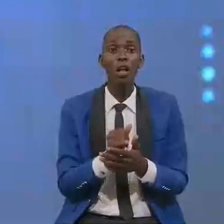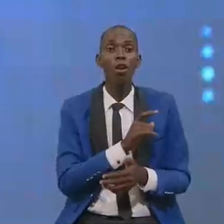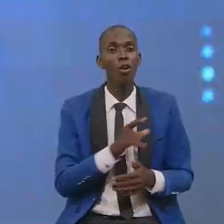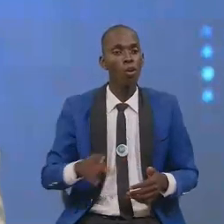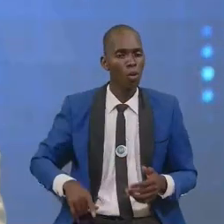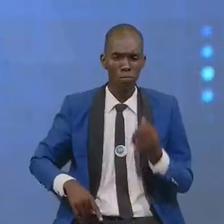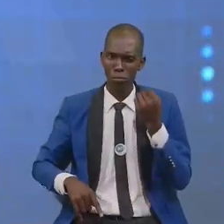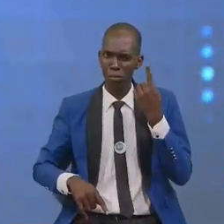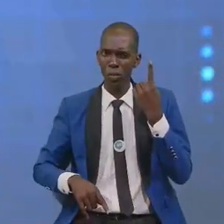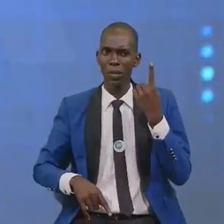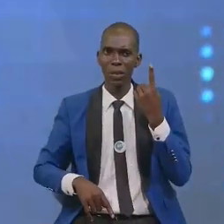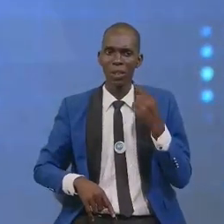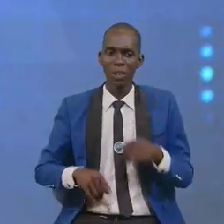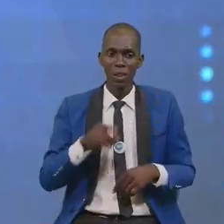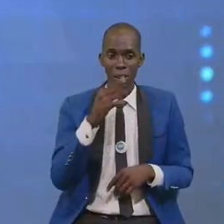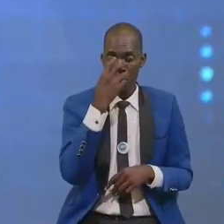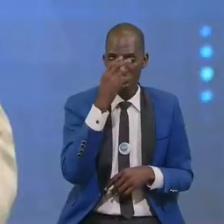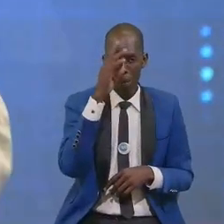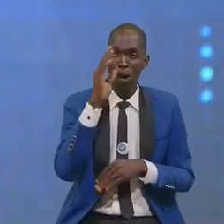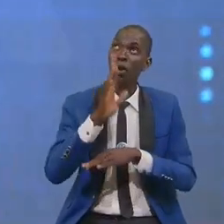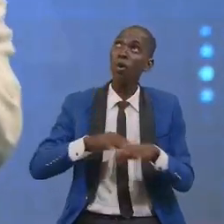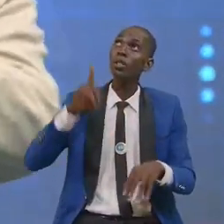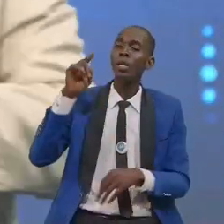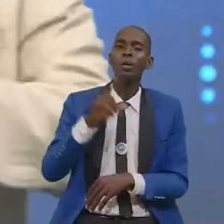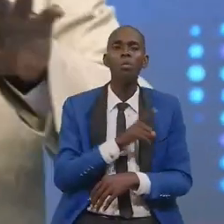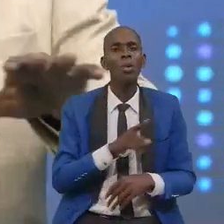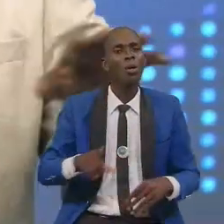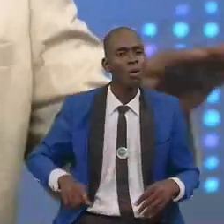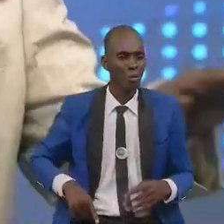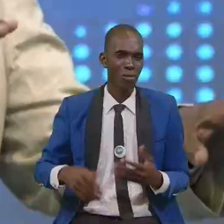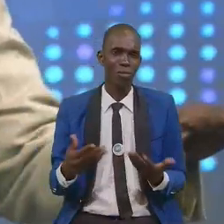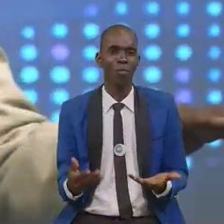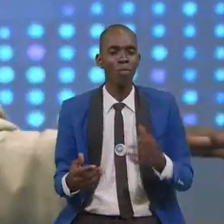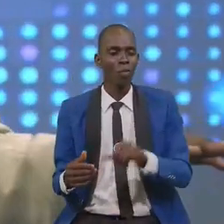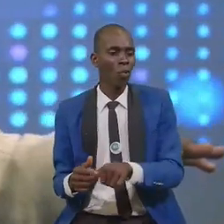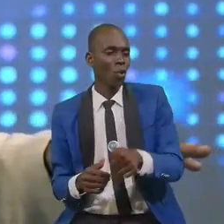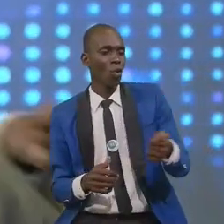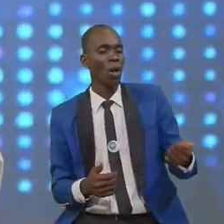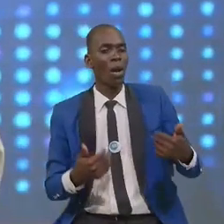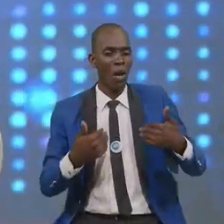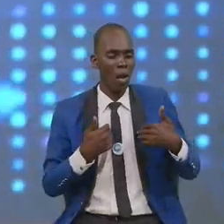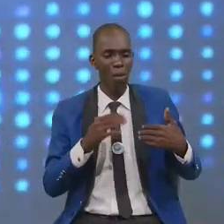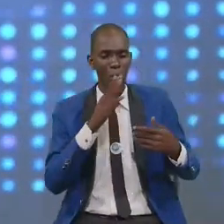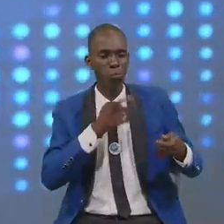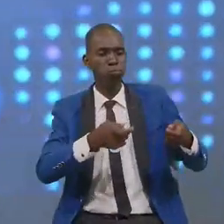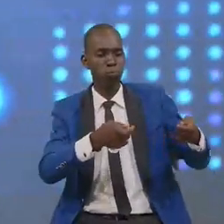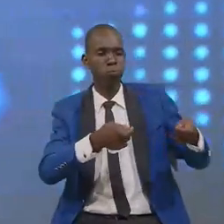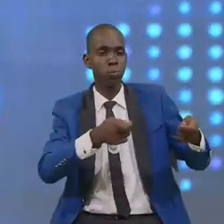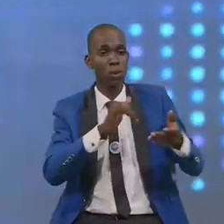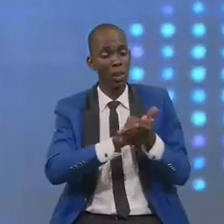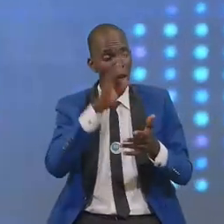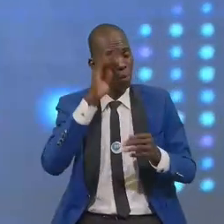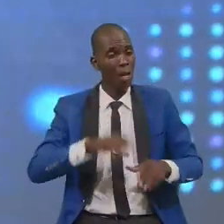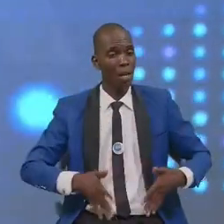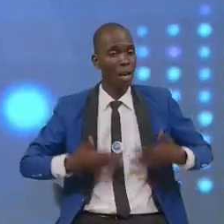il appelait Seigneur les autres contrôlaient sa vie maintenant il a appelé